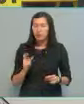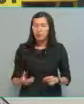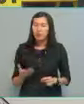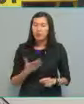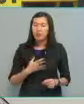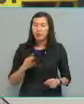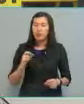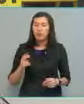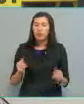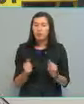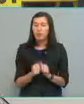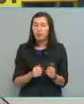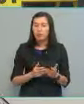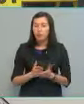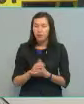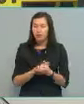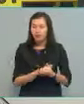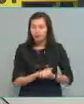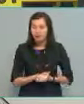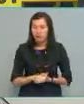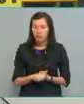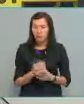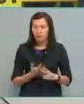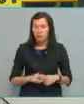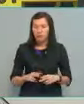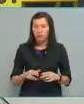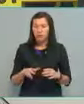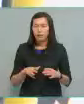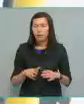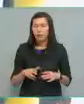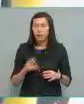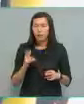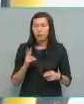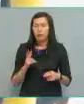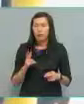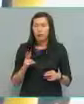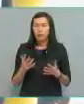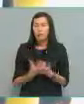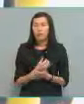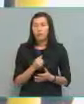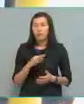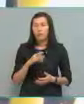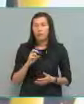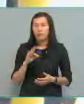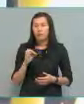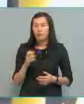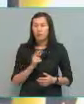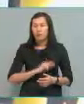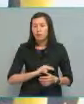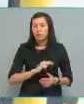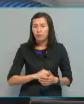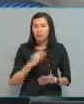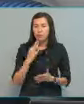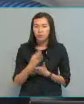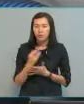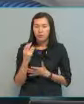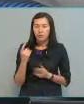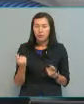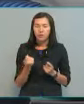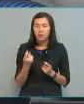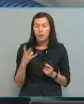біздің әлеуметтік әріптестердің ынтымақтастығы арқылы ғана осы дағдарыс жеңеміз ғой деп ойлаймын. Ал Жұбаныш Жұмабековтің бұл саладағы тәжірибесі көп